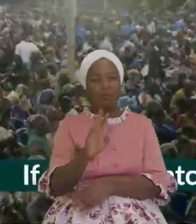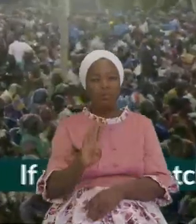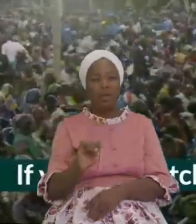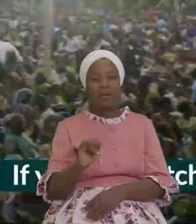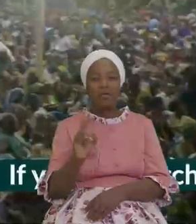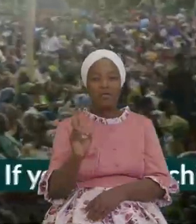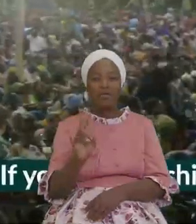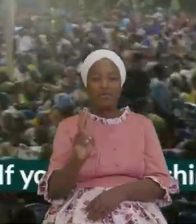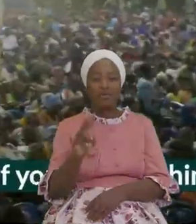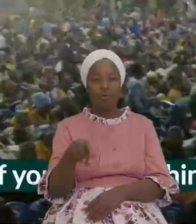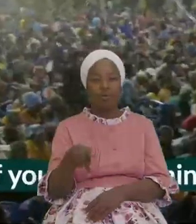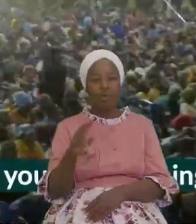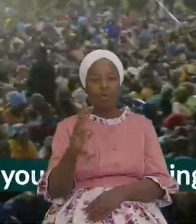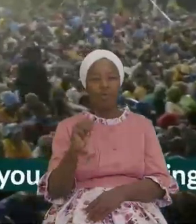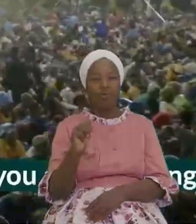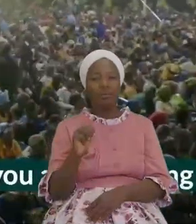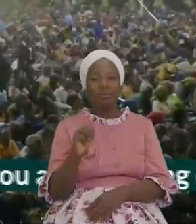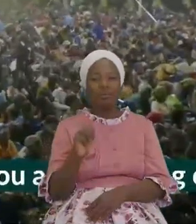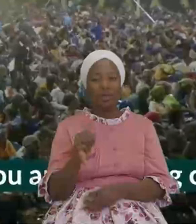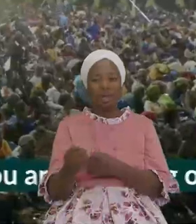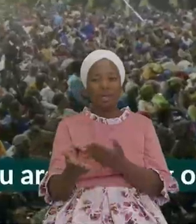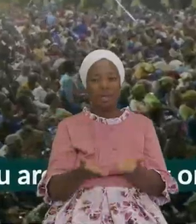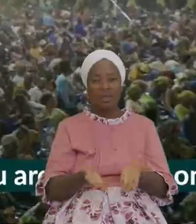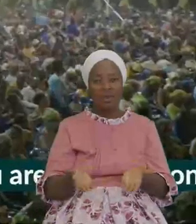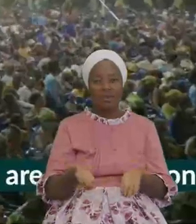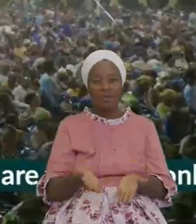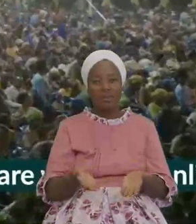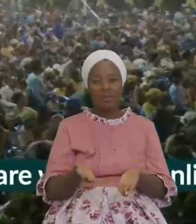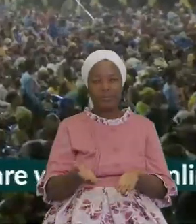dans l'après-midi à 14 heures,